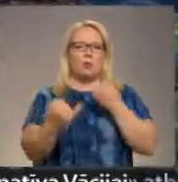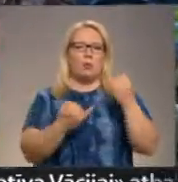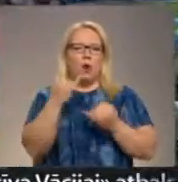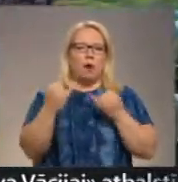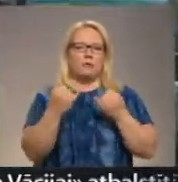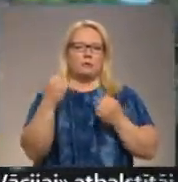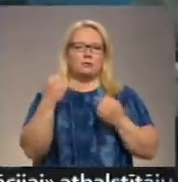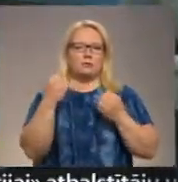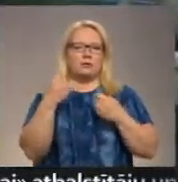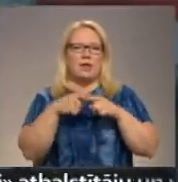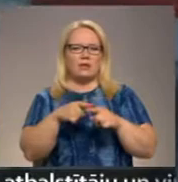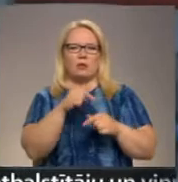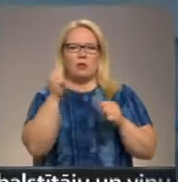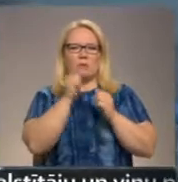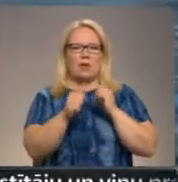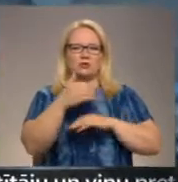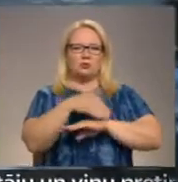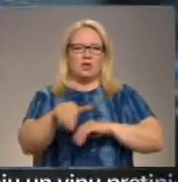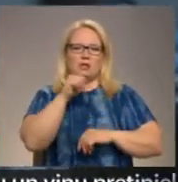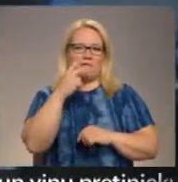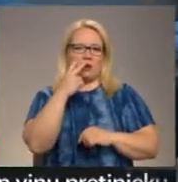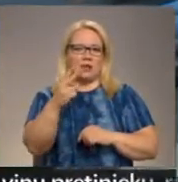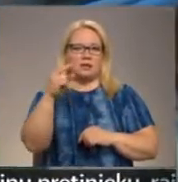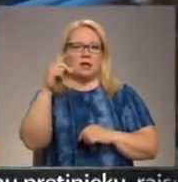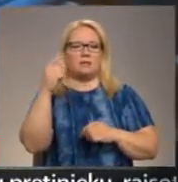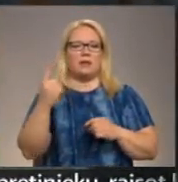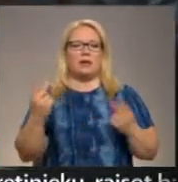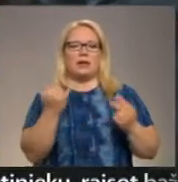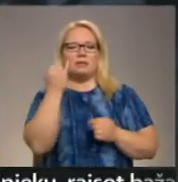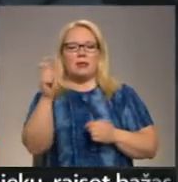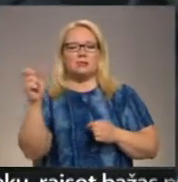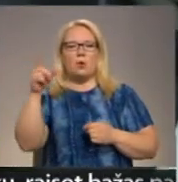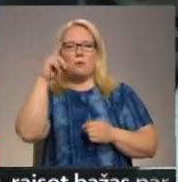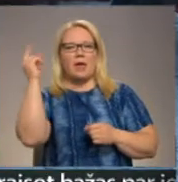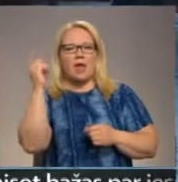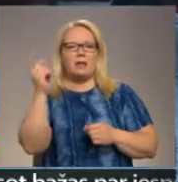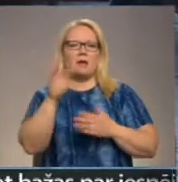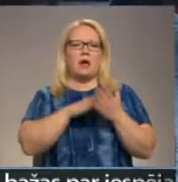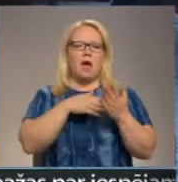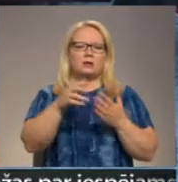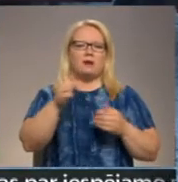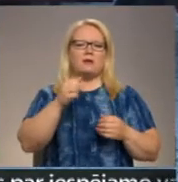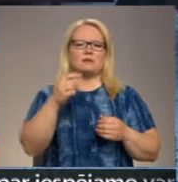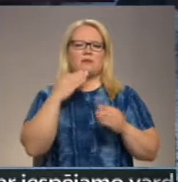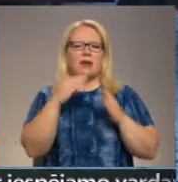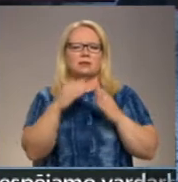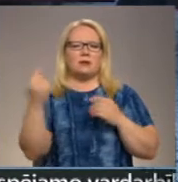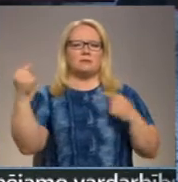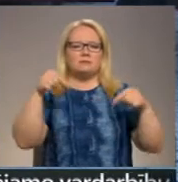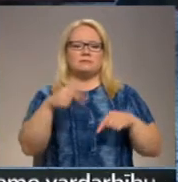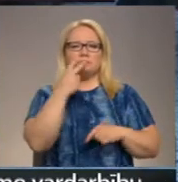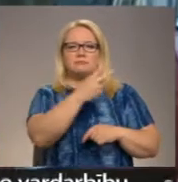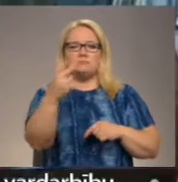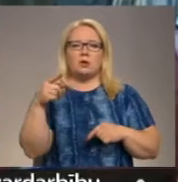ielas bieži nevar redzēt. Entuziasti no Preiļiem, Kārsavas, Balviem un citām Latgales vietām atzīst, ka tas tāpēc, ka retro